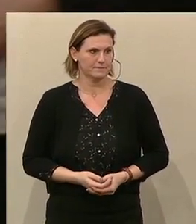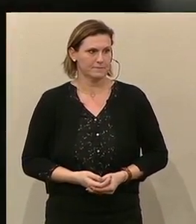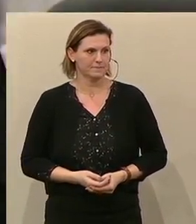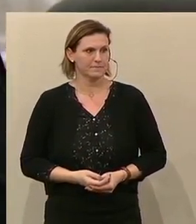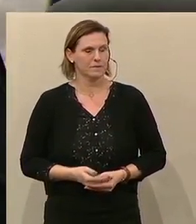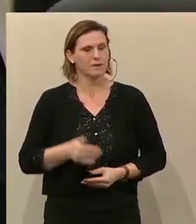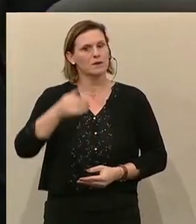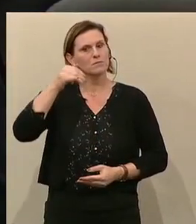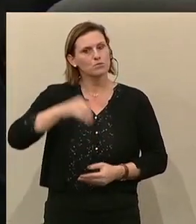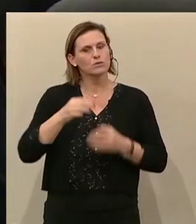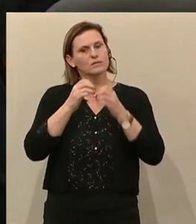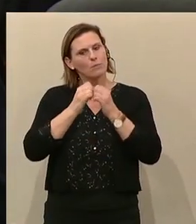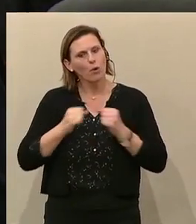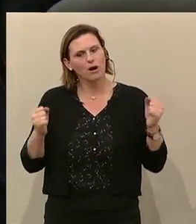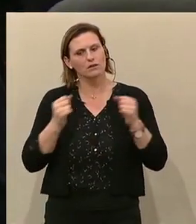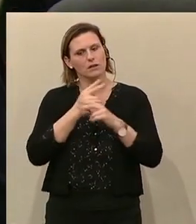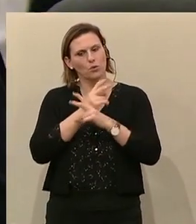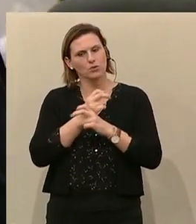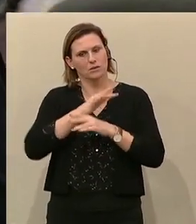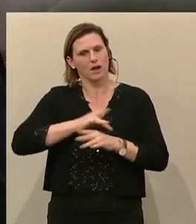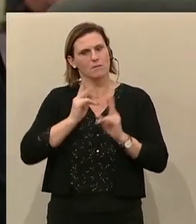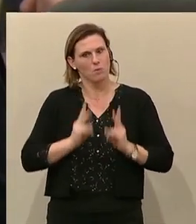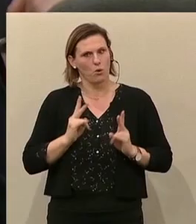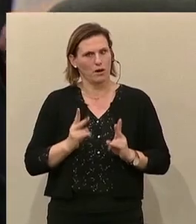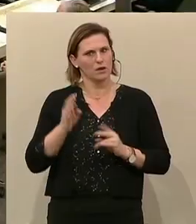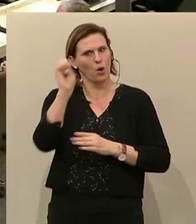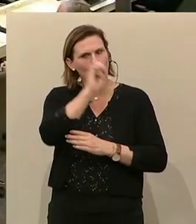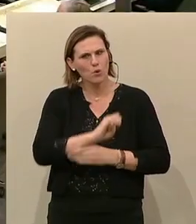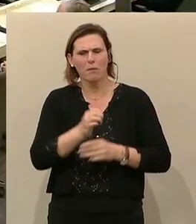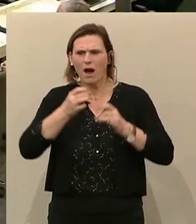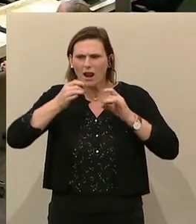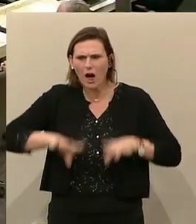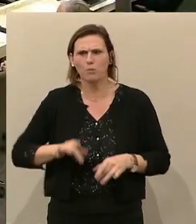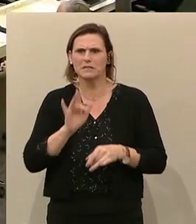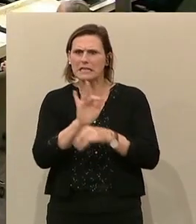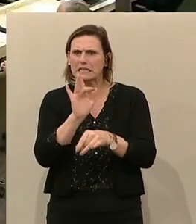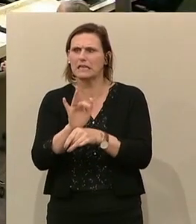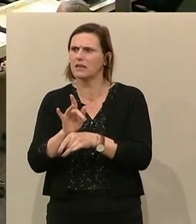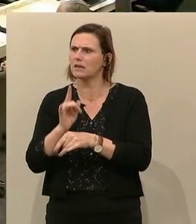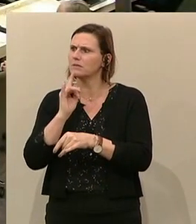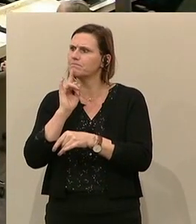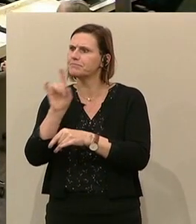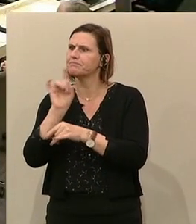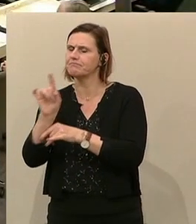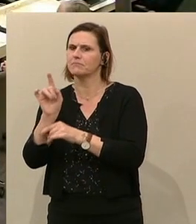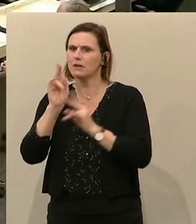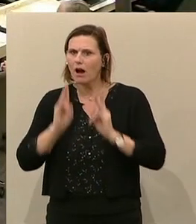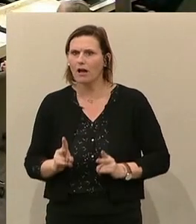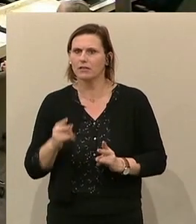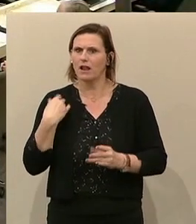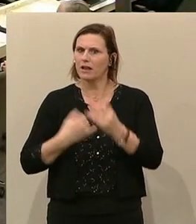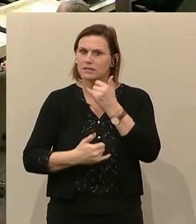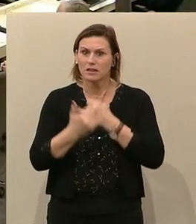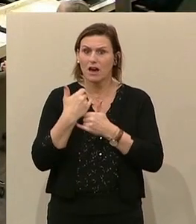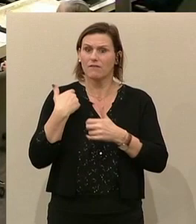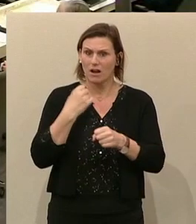Es muss in einer Demokratie, es muss in Österreich und es muss in Europa erlaubt sein, Kritik auch auszusprechen. Und genau das haben wir in den letzten